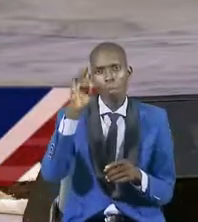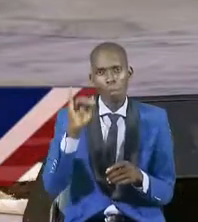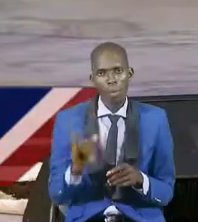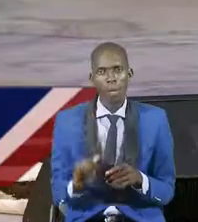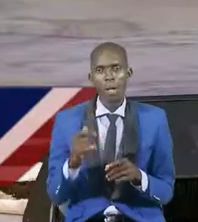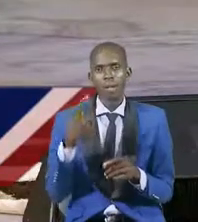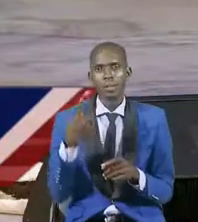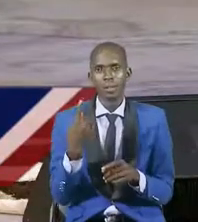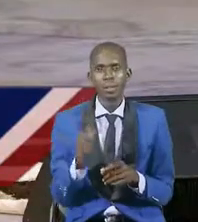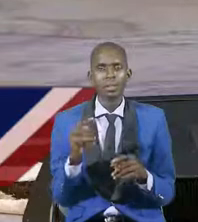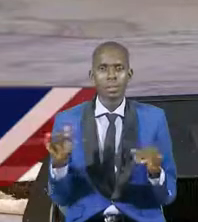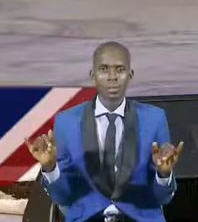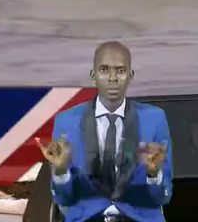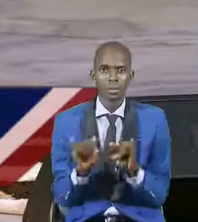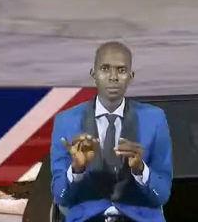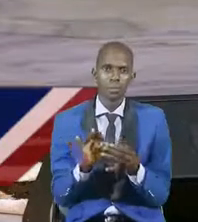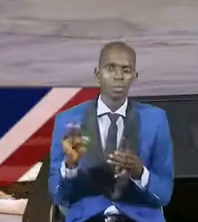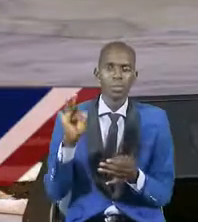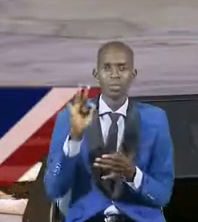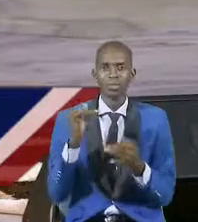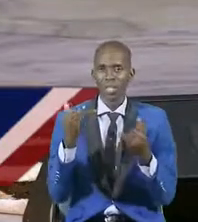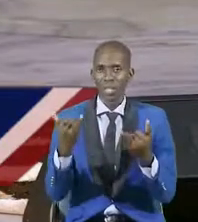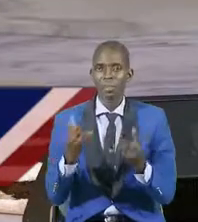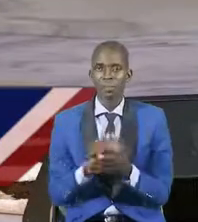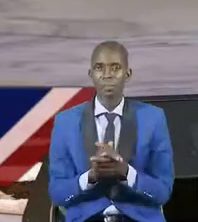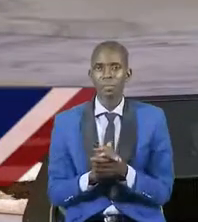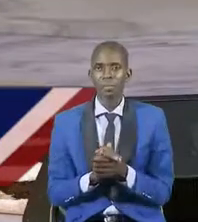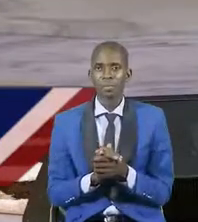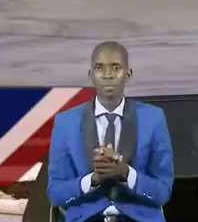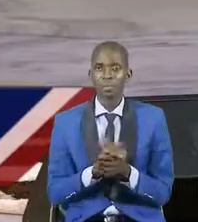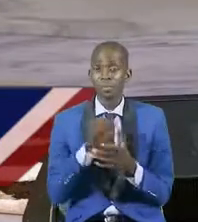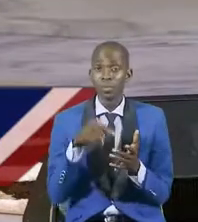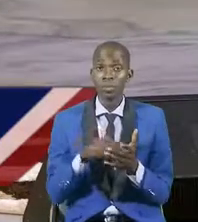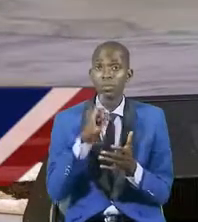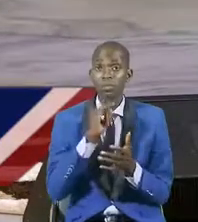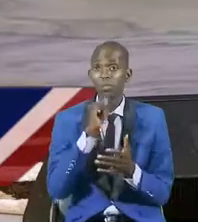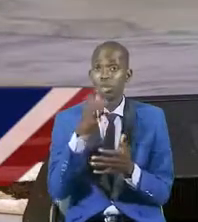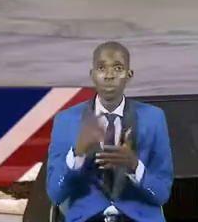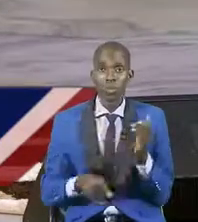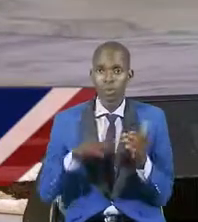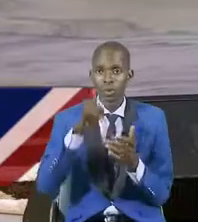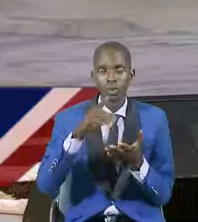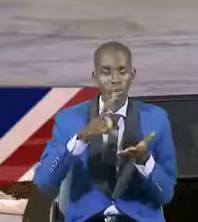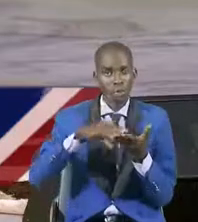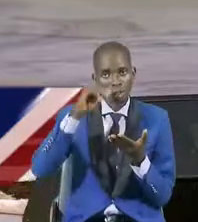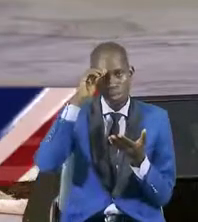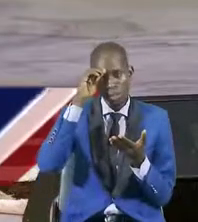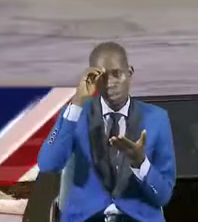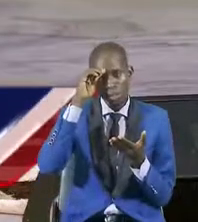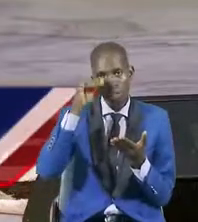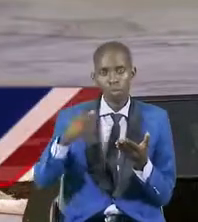connaissance selon le même Esprit. Maintenant, ceci n'est pas ce qu'on